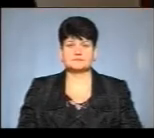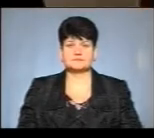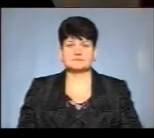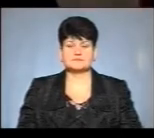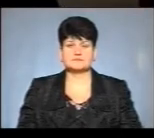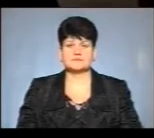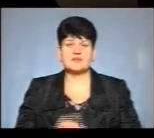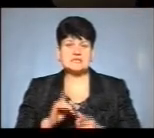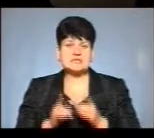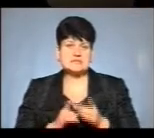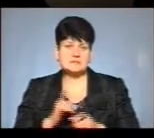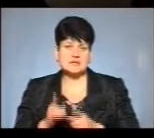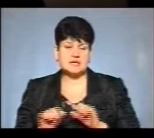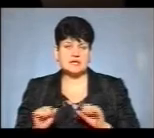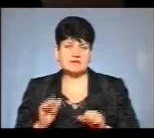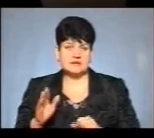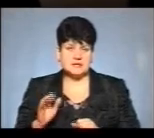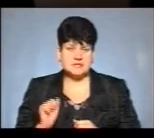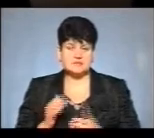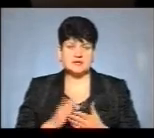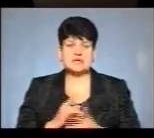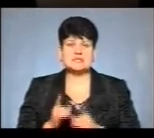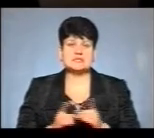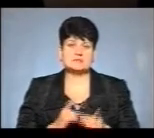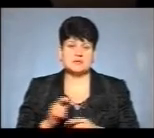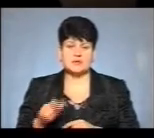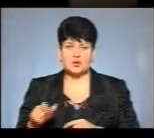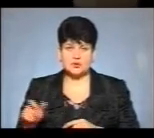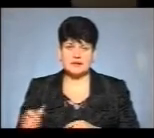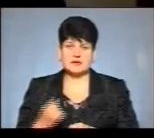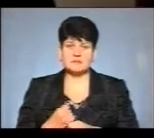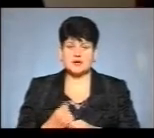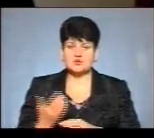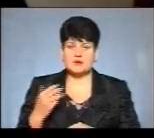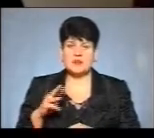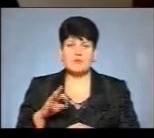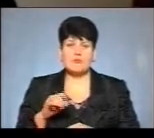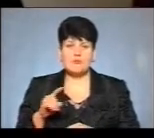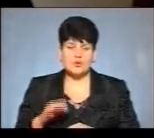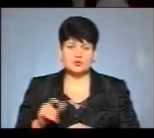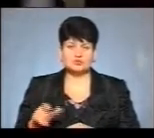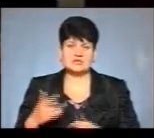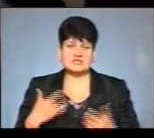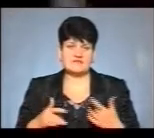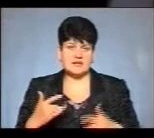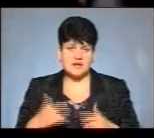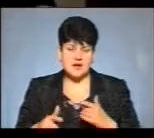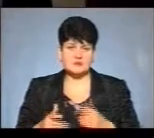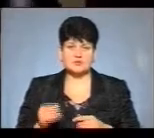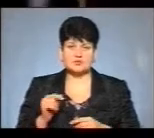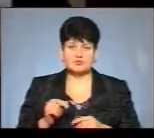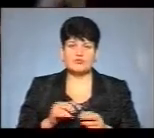Йде зміна керівництва, йде зміна людей, які працювали в МОЗ, люди одні звільняються. Якраз от той